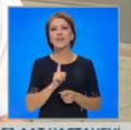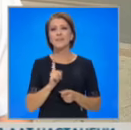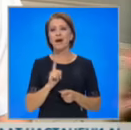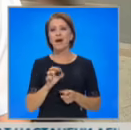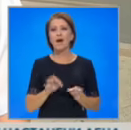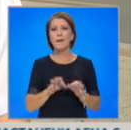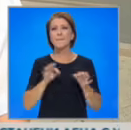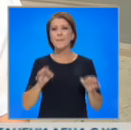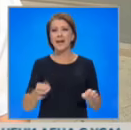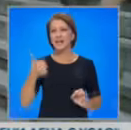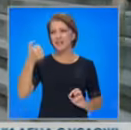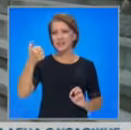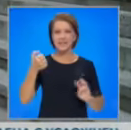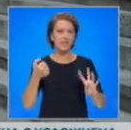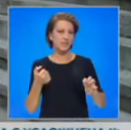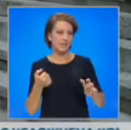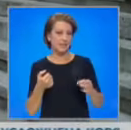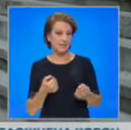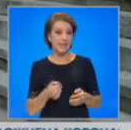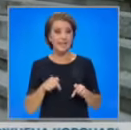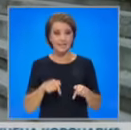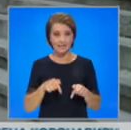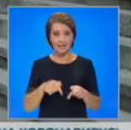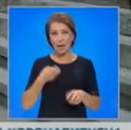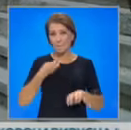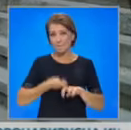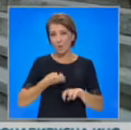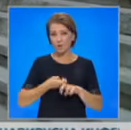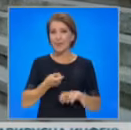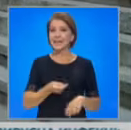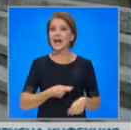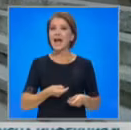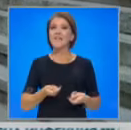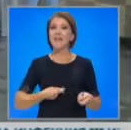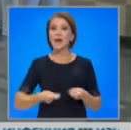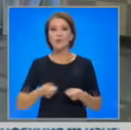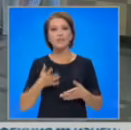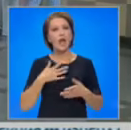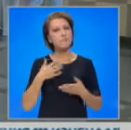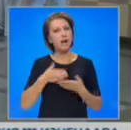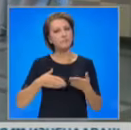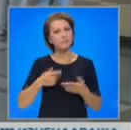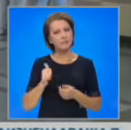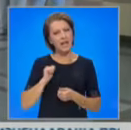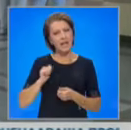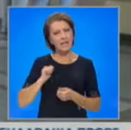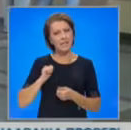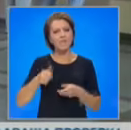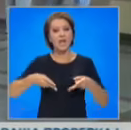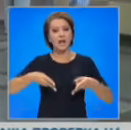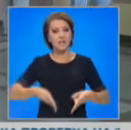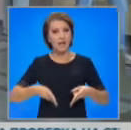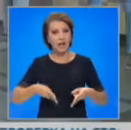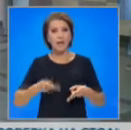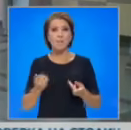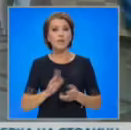която се приема в национален мащаб. За сега болницата в Търговище има резерв от легла за лечение, както и готовност да се открият още